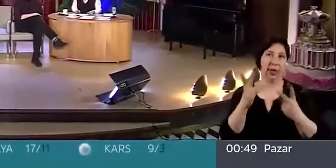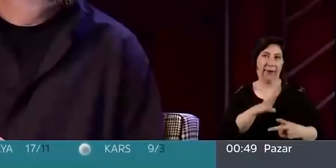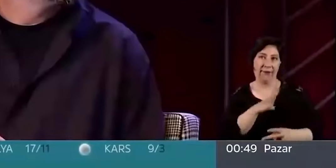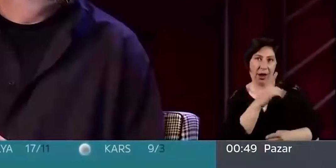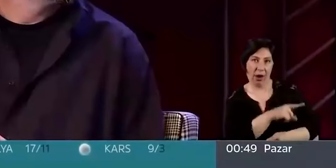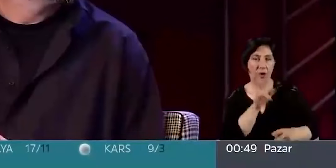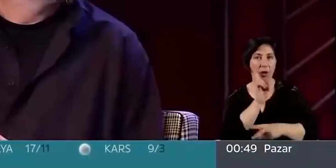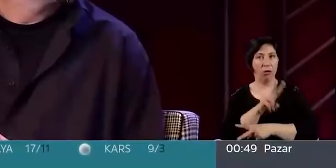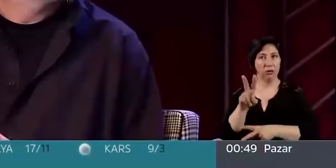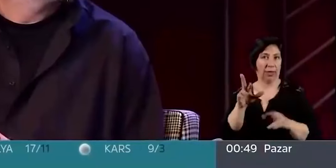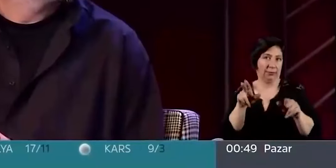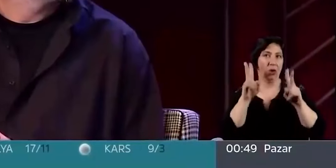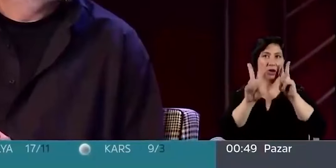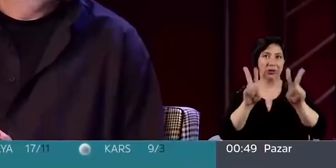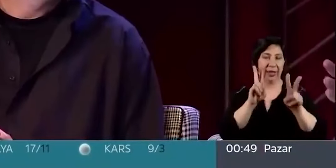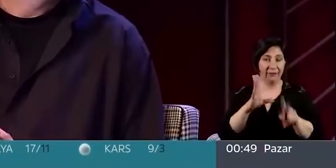var ve bu